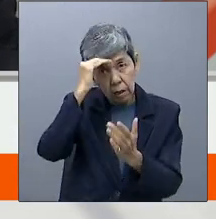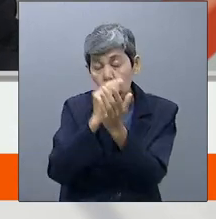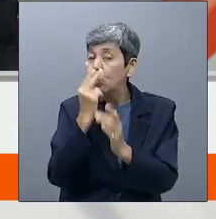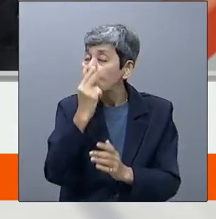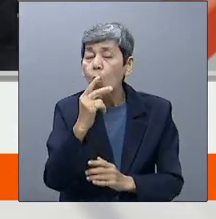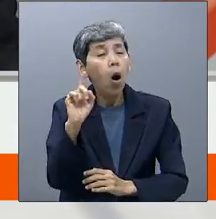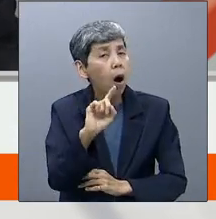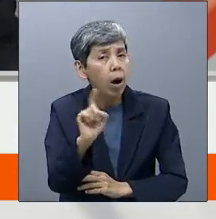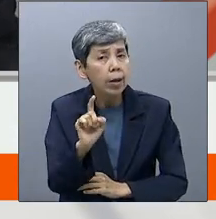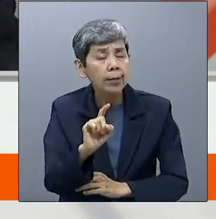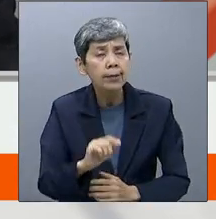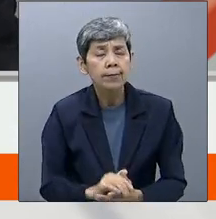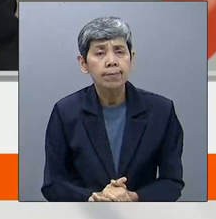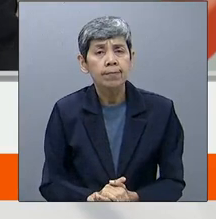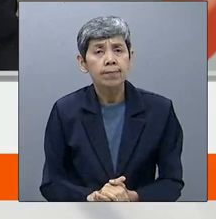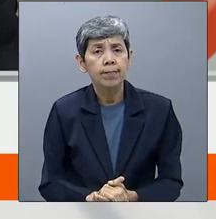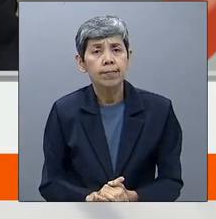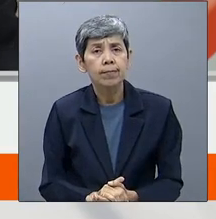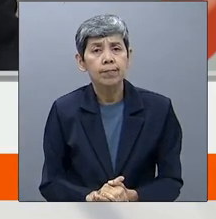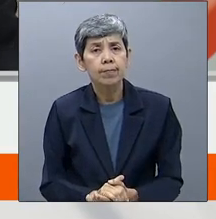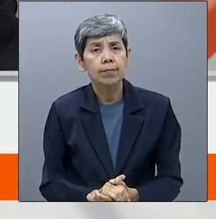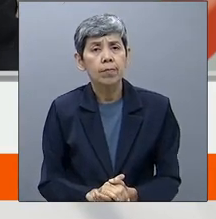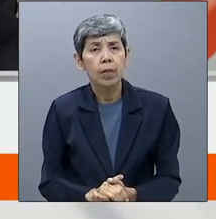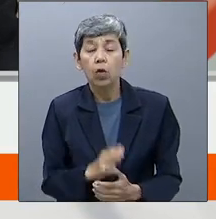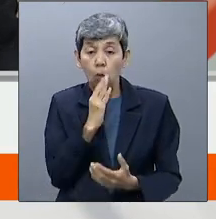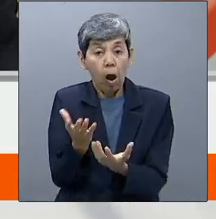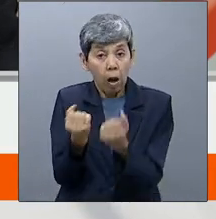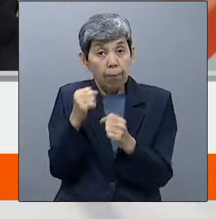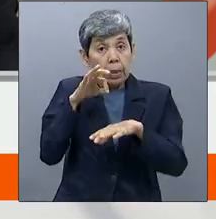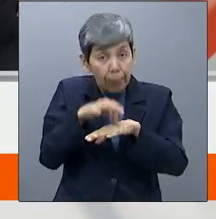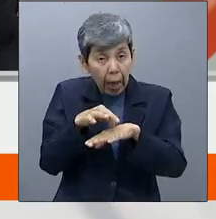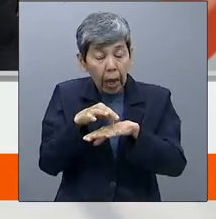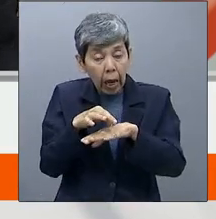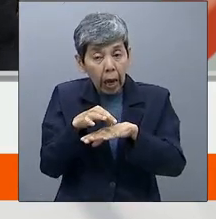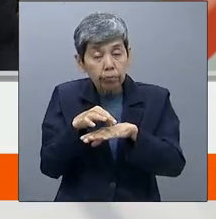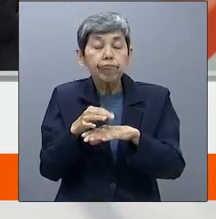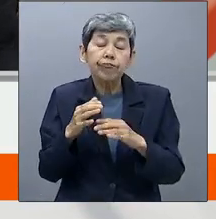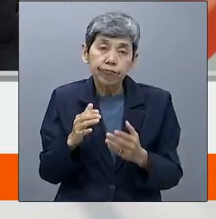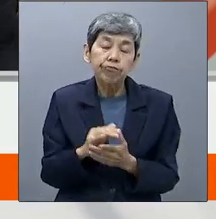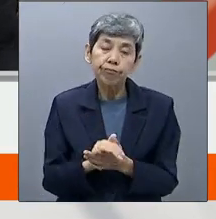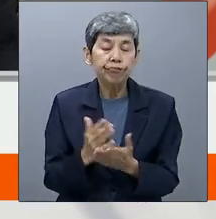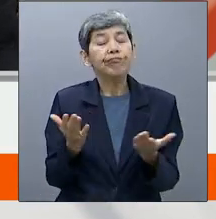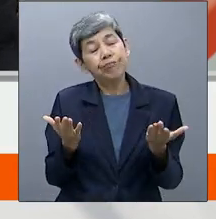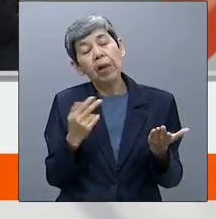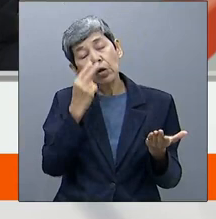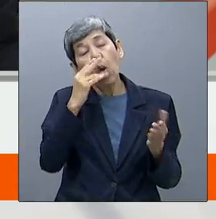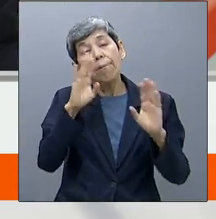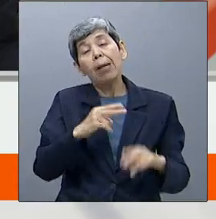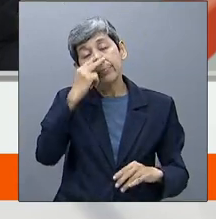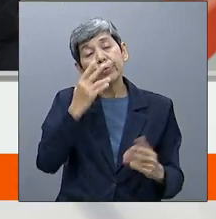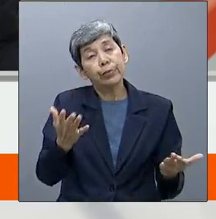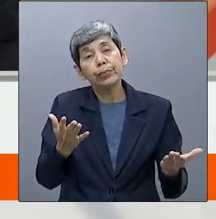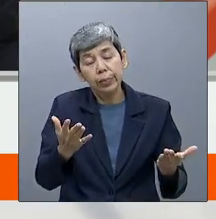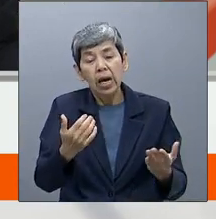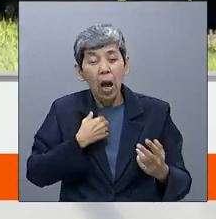างไรคะ คือเมื่อรับเข้ามาแล้วก็ต้องเป็นอย่างแย่นะครับนอกจากจะตรว